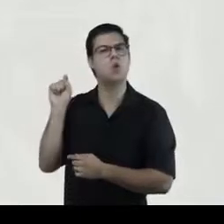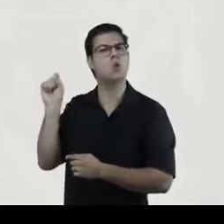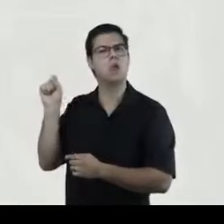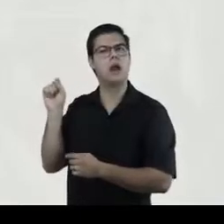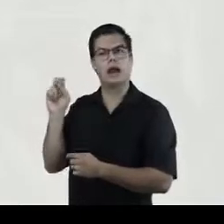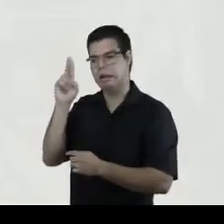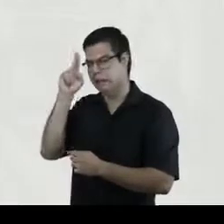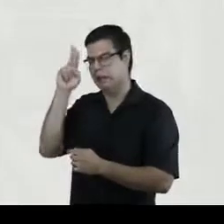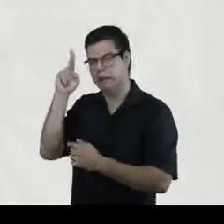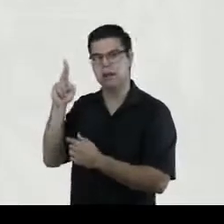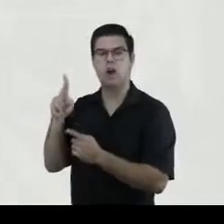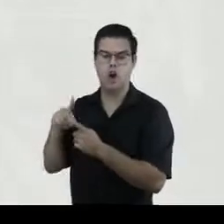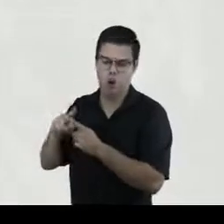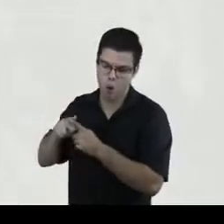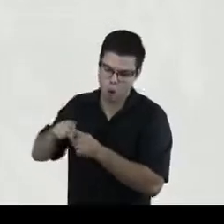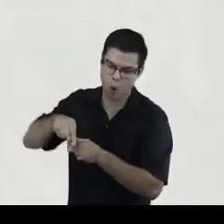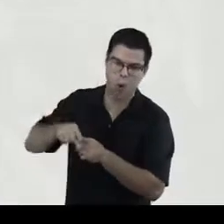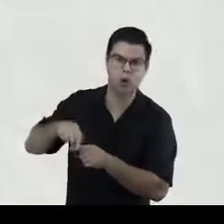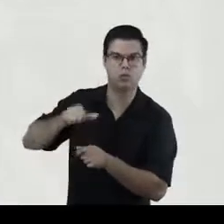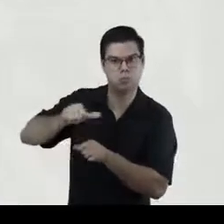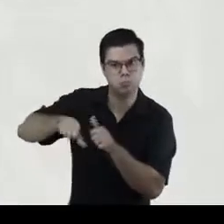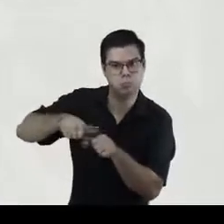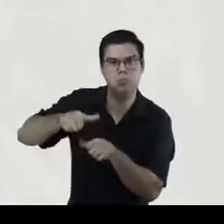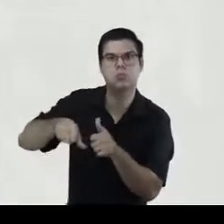états suivants. Ensuite,